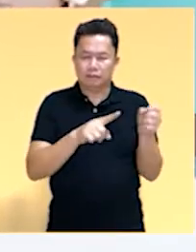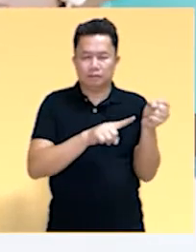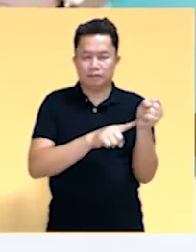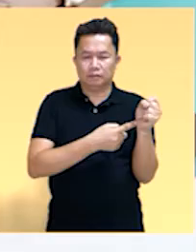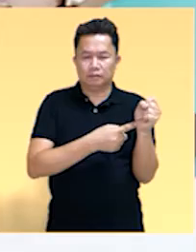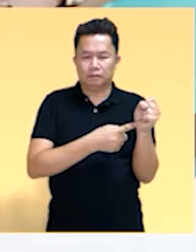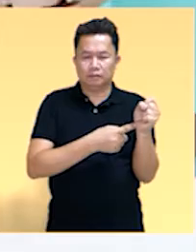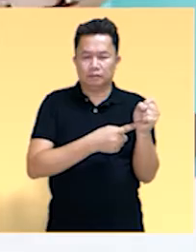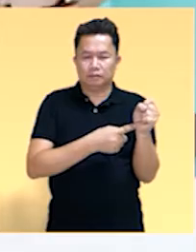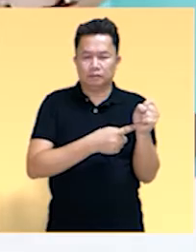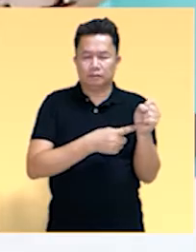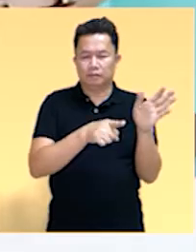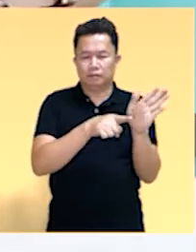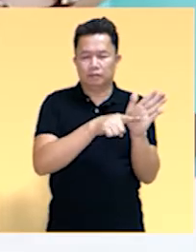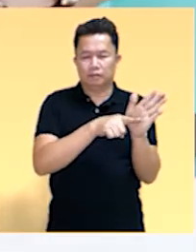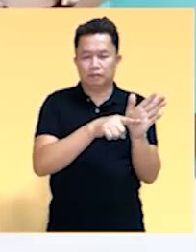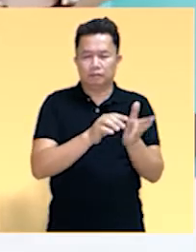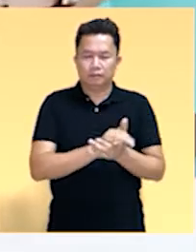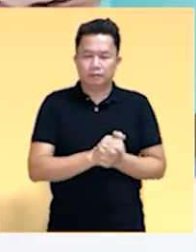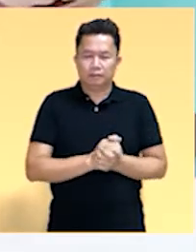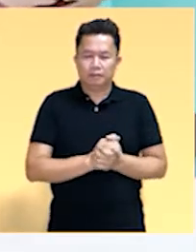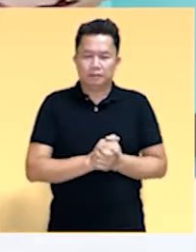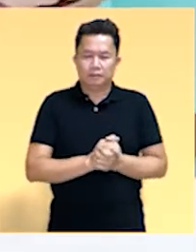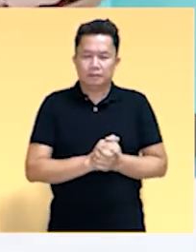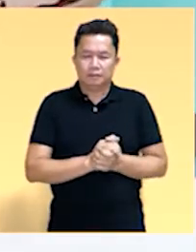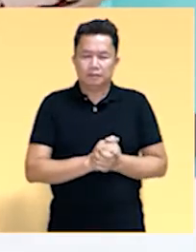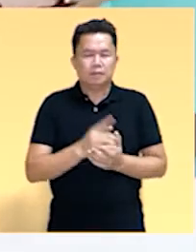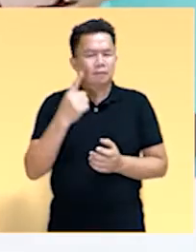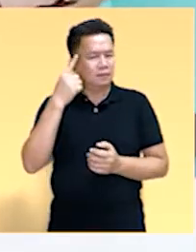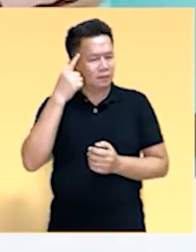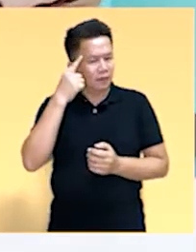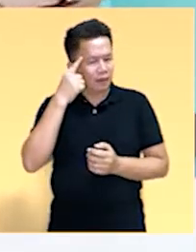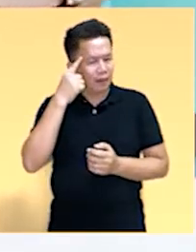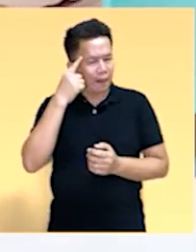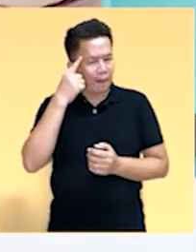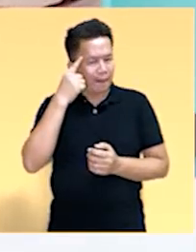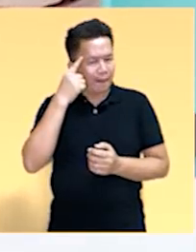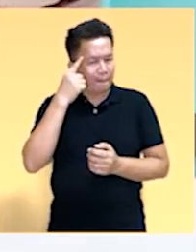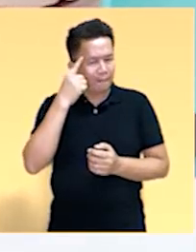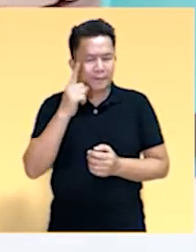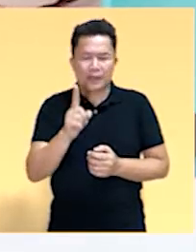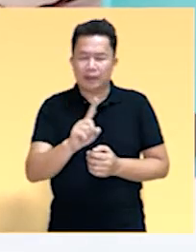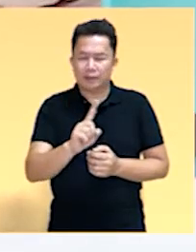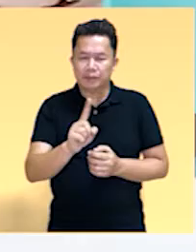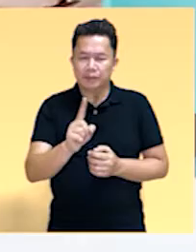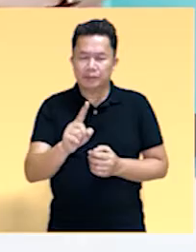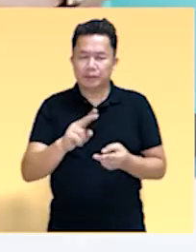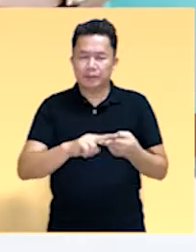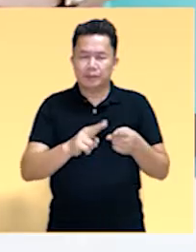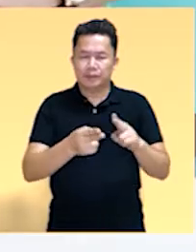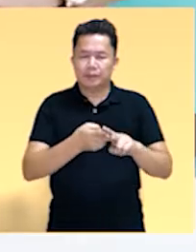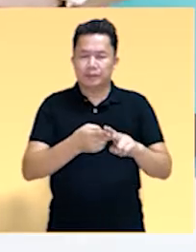Umpisahan na natin ang pag-subtract. Sa palagay mo, sa anong number tayo magsisimula?